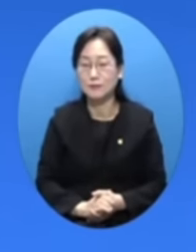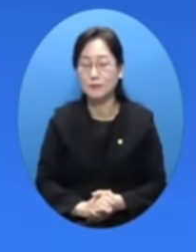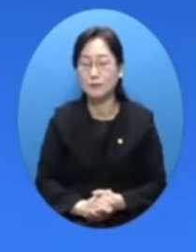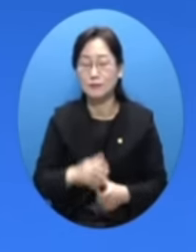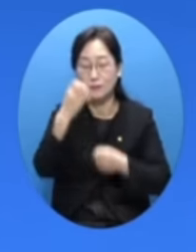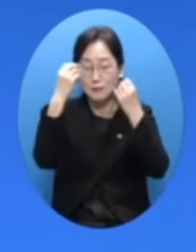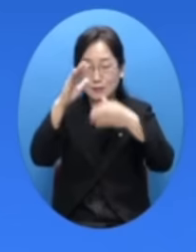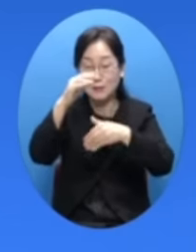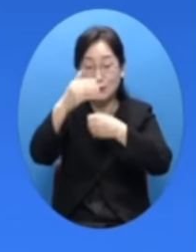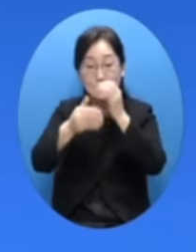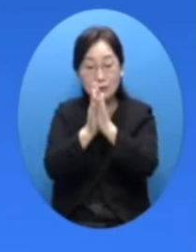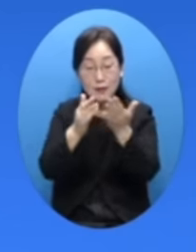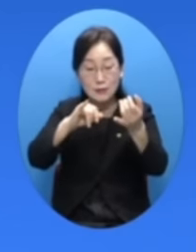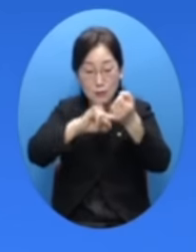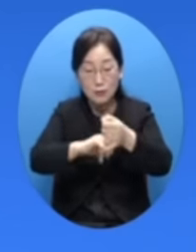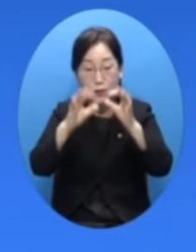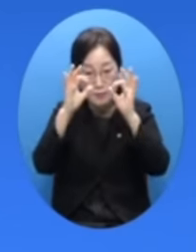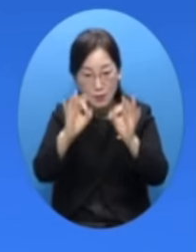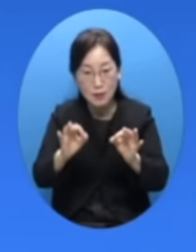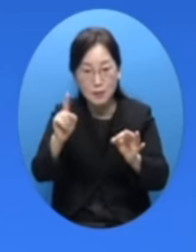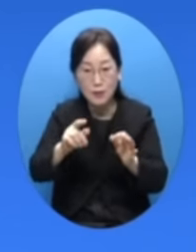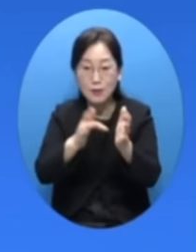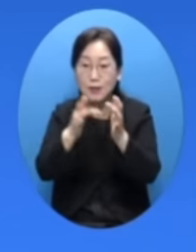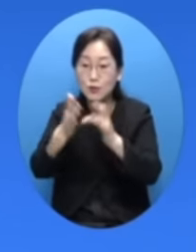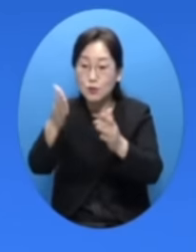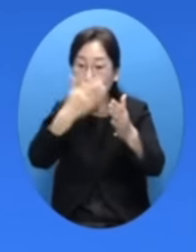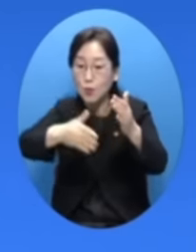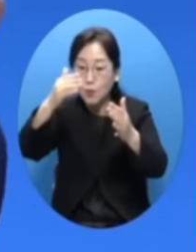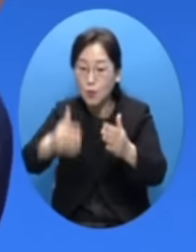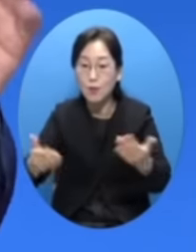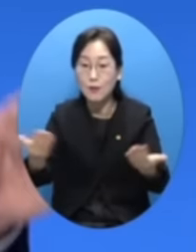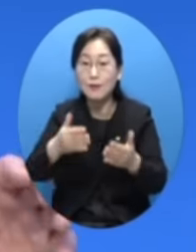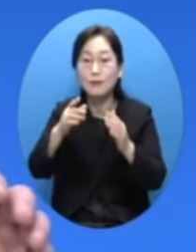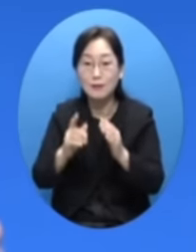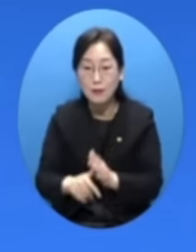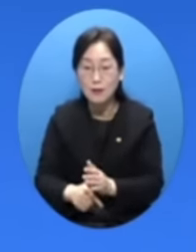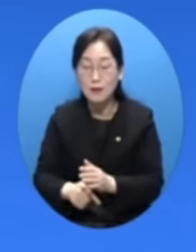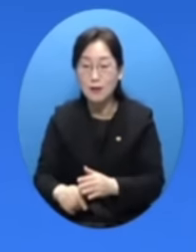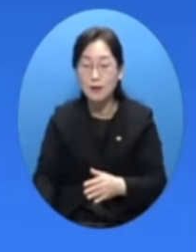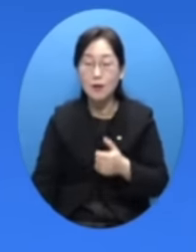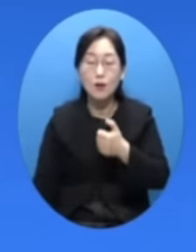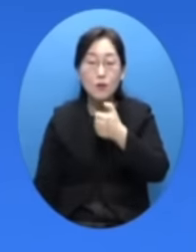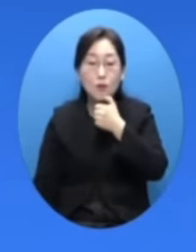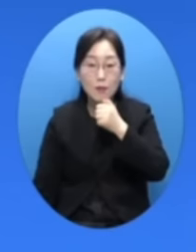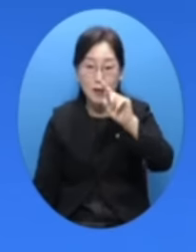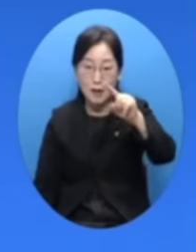신약성경을 보면 예수님 공생의 사역을 할 때 로마 백부장이